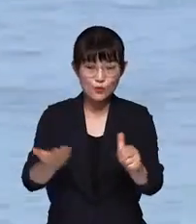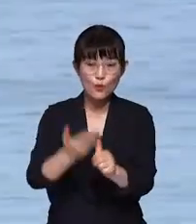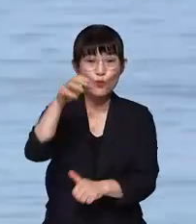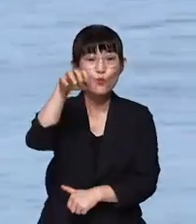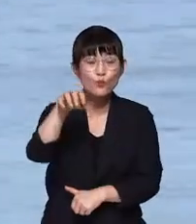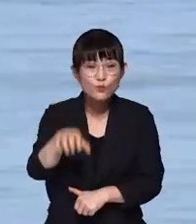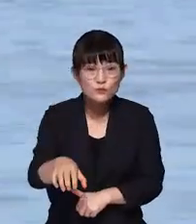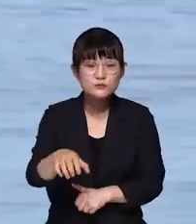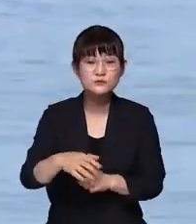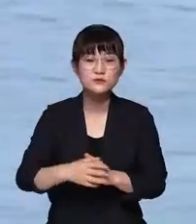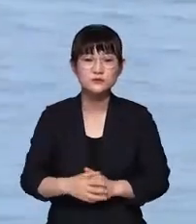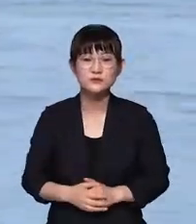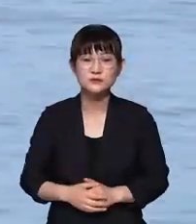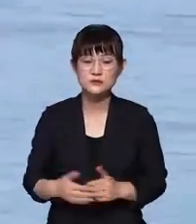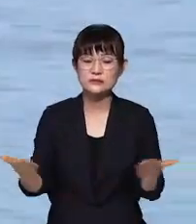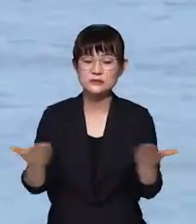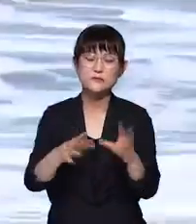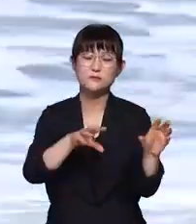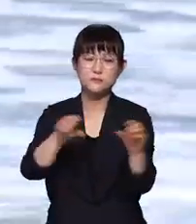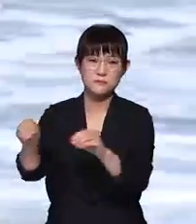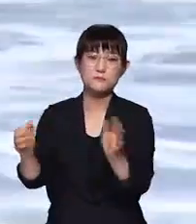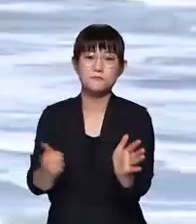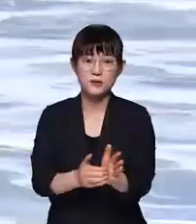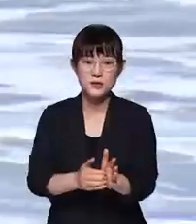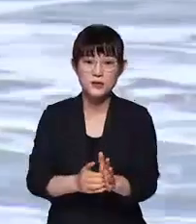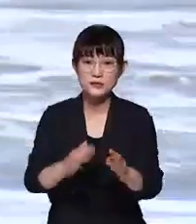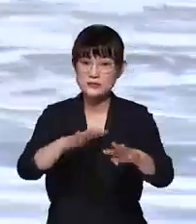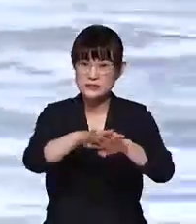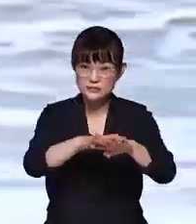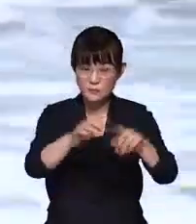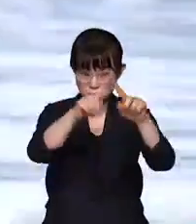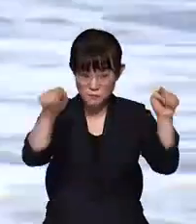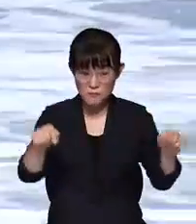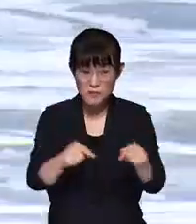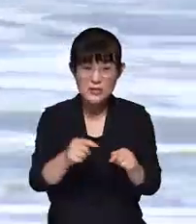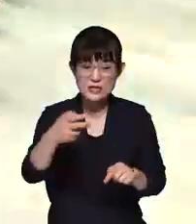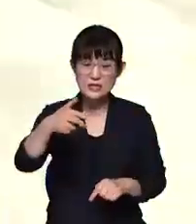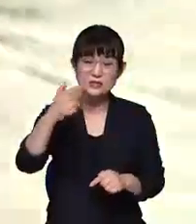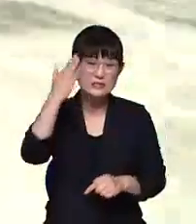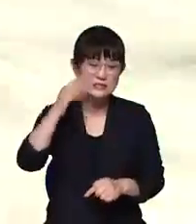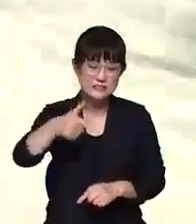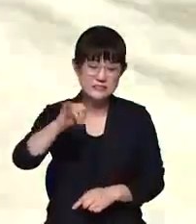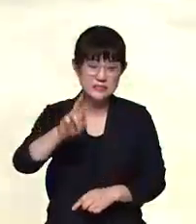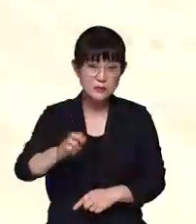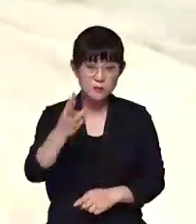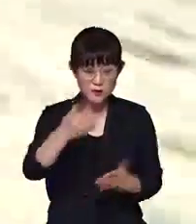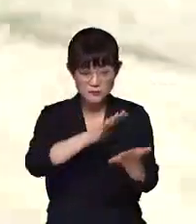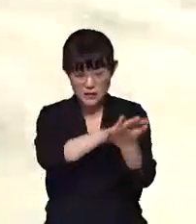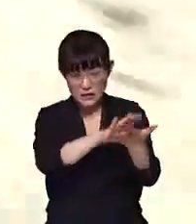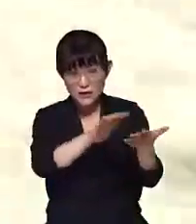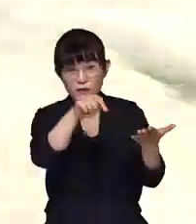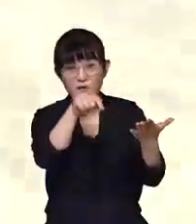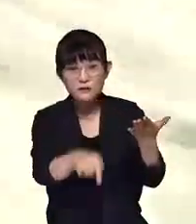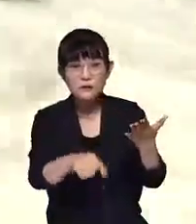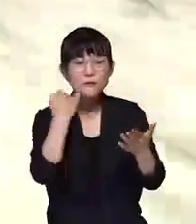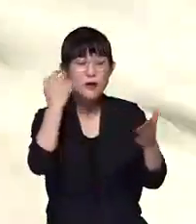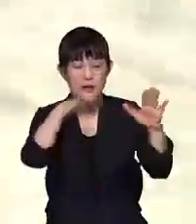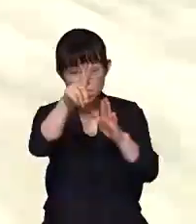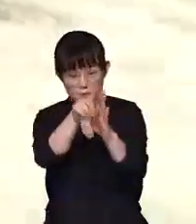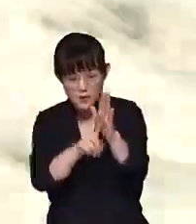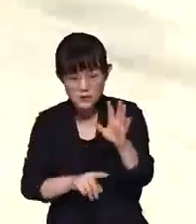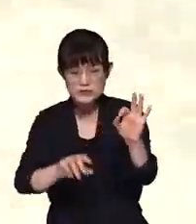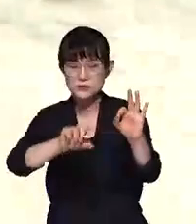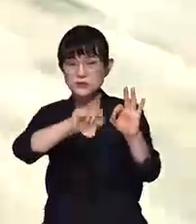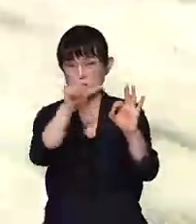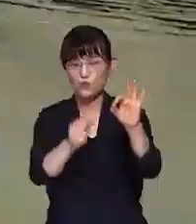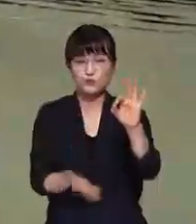작업은 중단됐습니다. 그물발에 긴 포자를 붙이는 체묘 마감 시한은 바닷물 수온이 낮아지는 10월